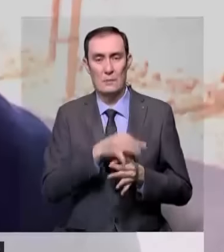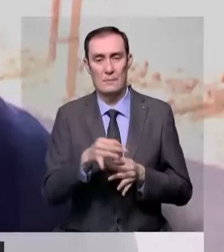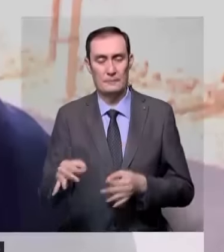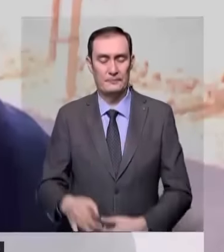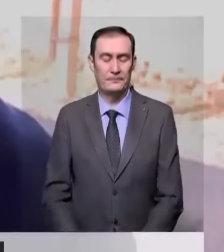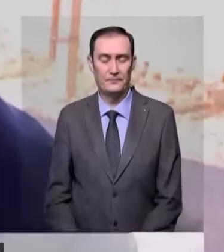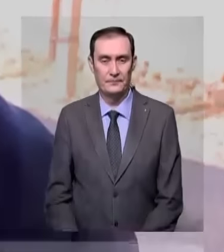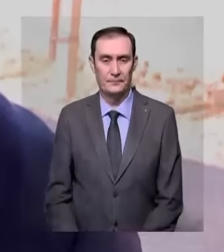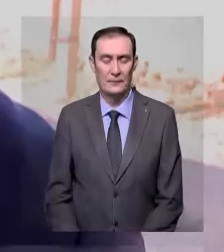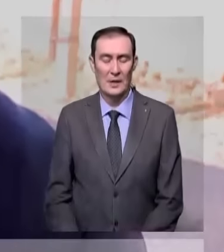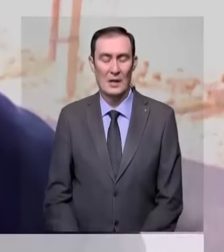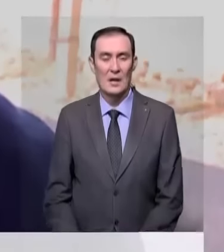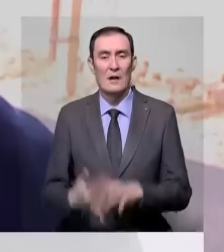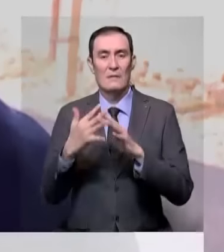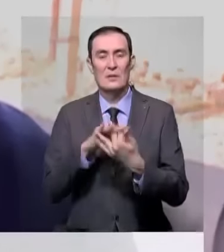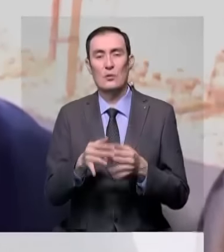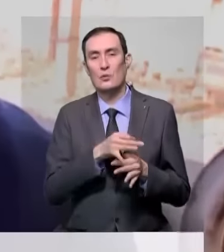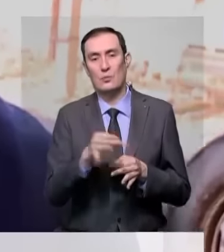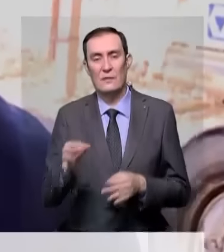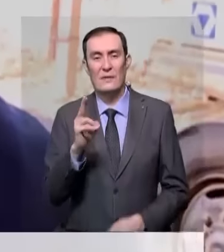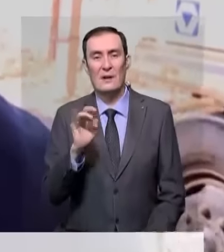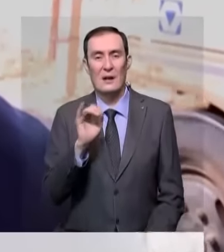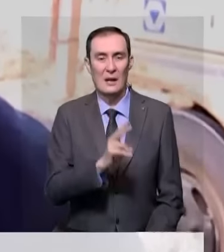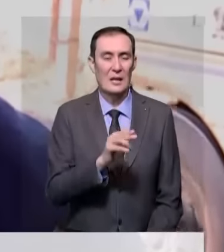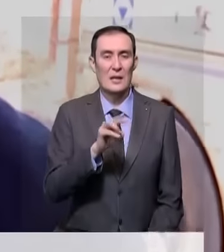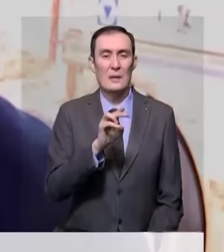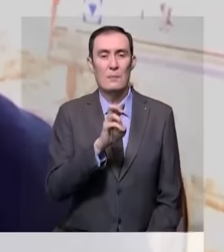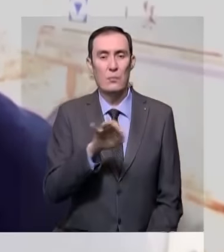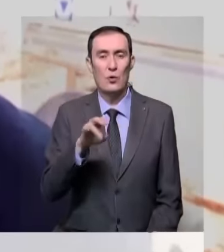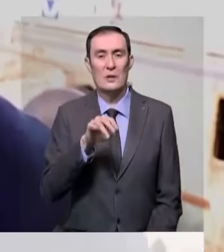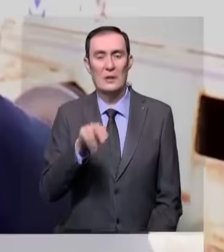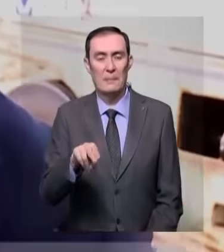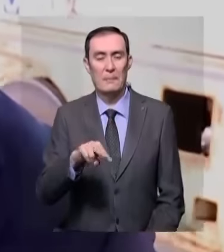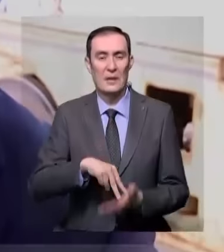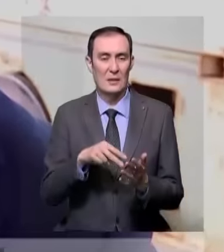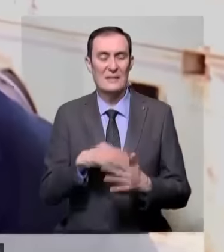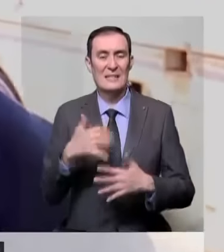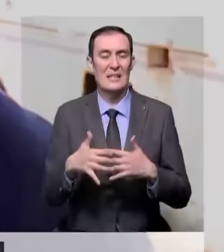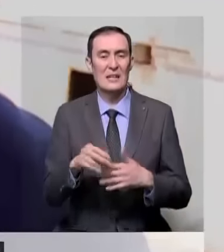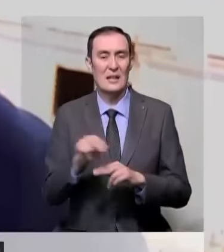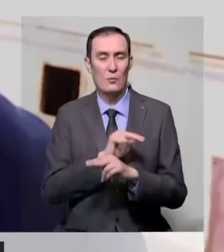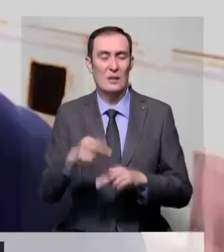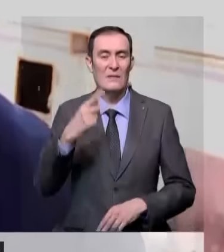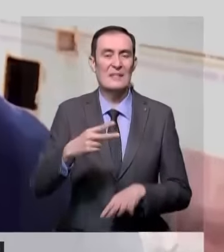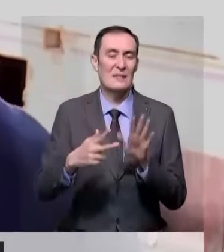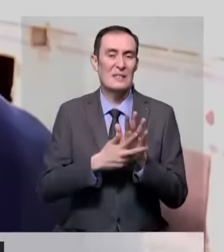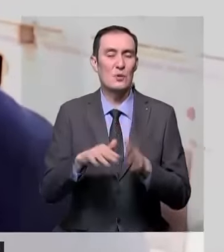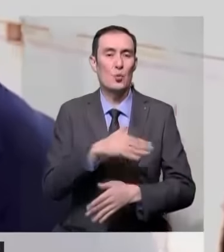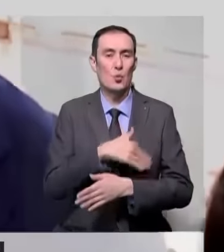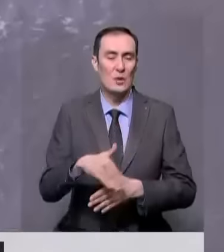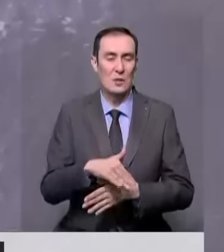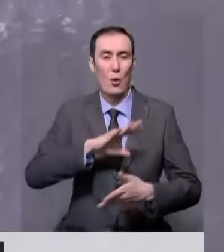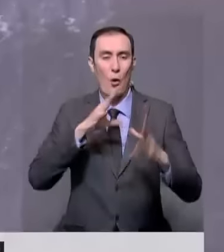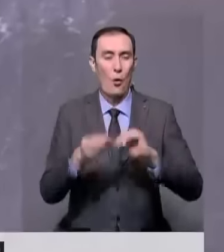аула, Байлдыр аула. В населенных пунктах Карнак и Байдилда планируется провести средний ремонт на 28 улицах.